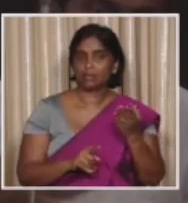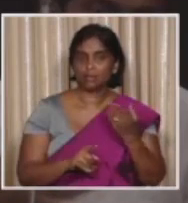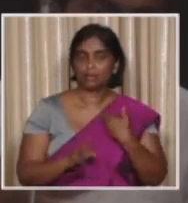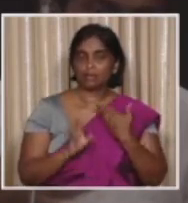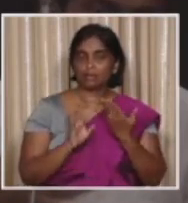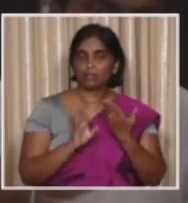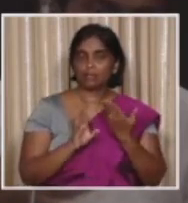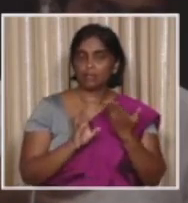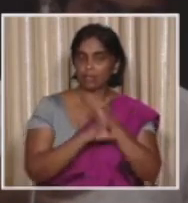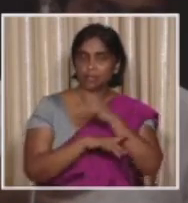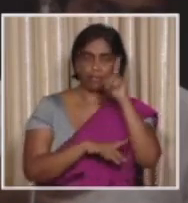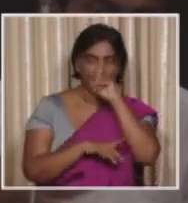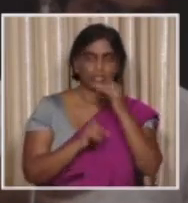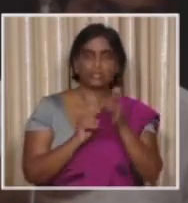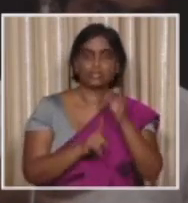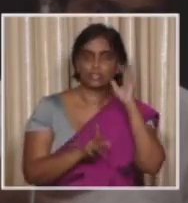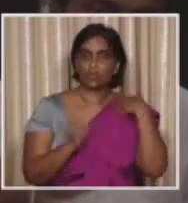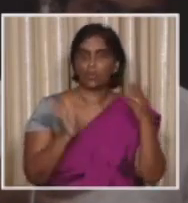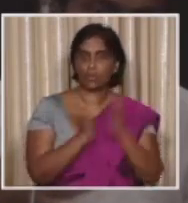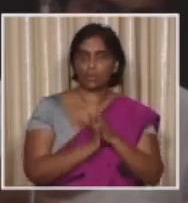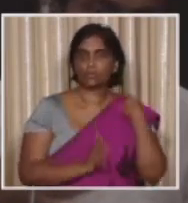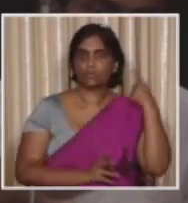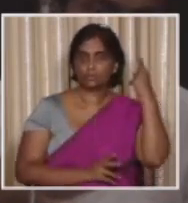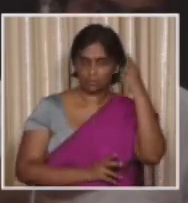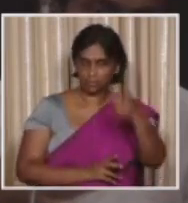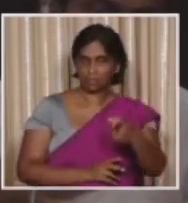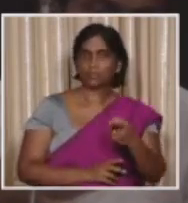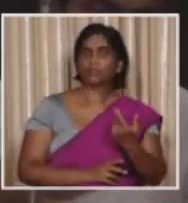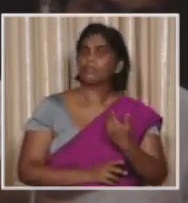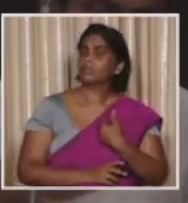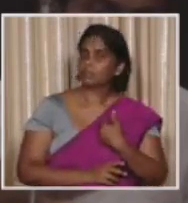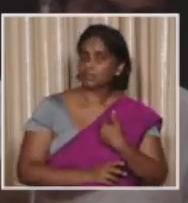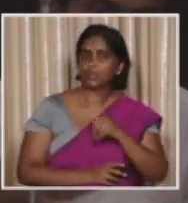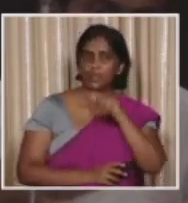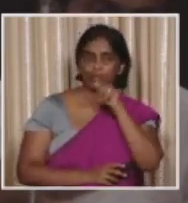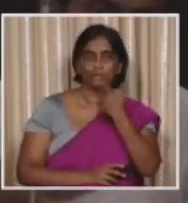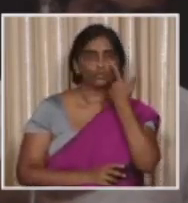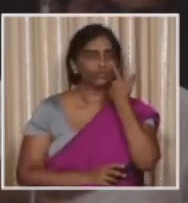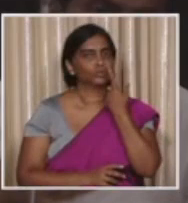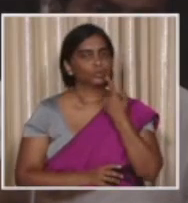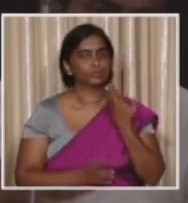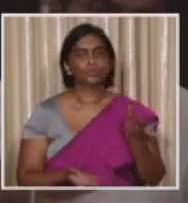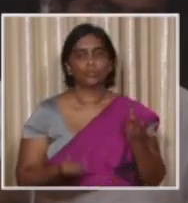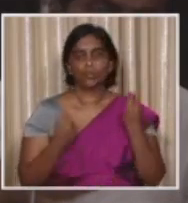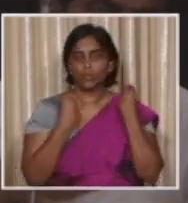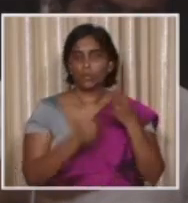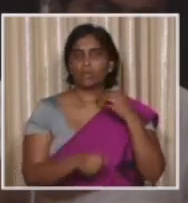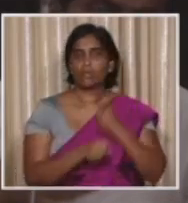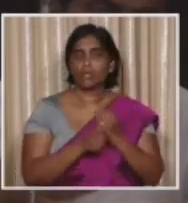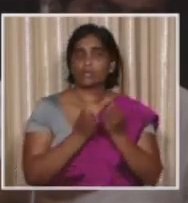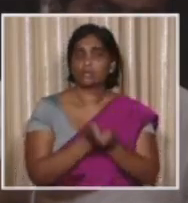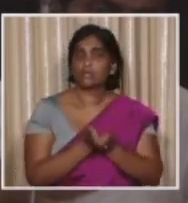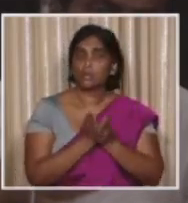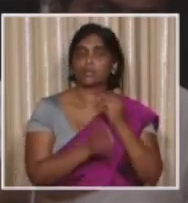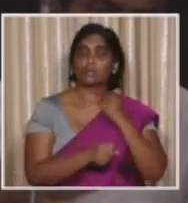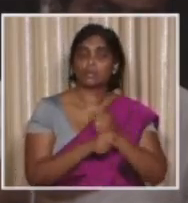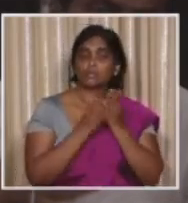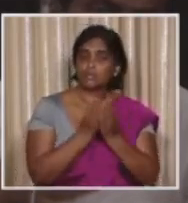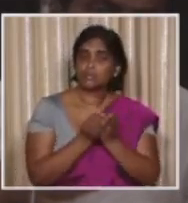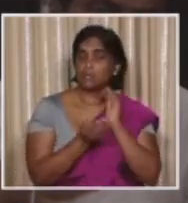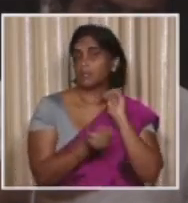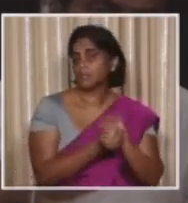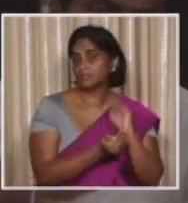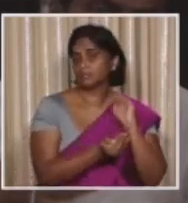පහුගිය මාසේ ජනාධිපතිතුමාත් එක්ක ගියා. අපිට ඇත්තටම කනගාටුවක් තියෙනවා මේක අපි රාජ්‍ය සම්පත්